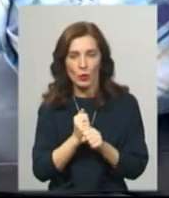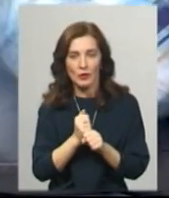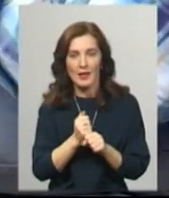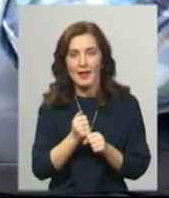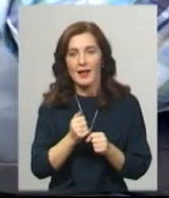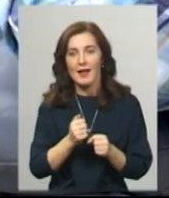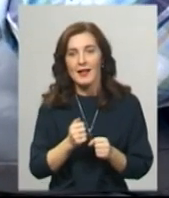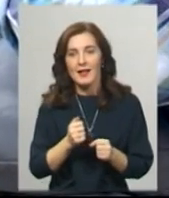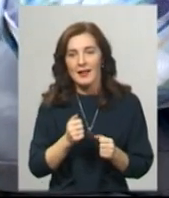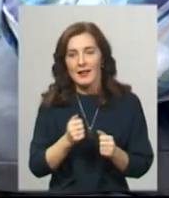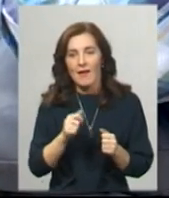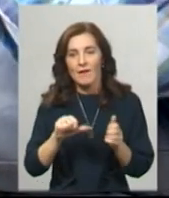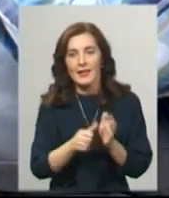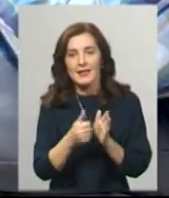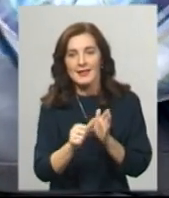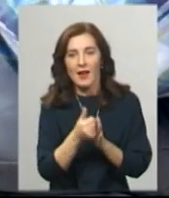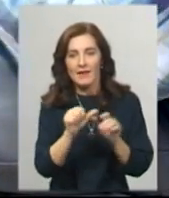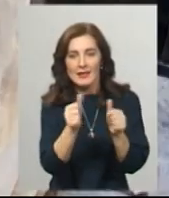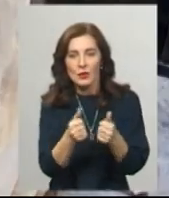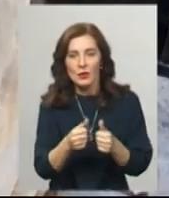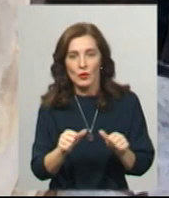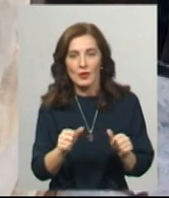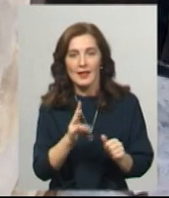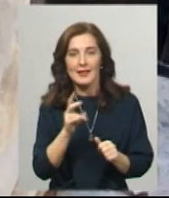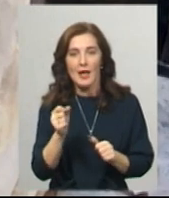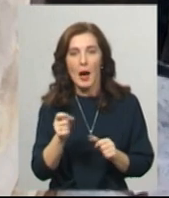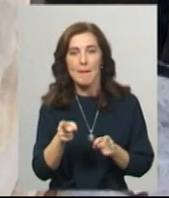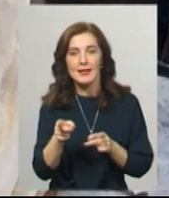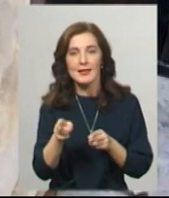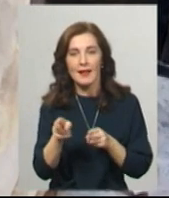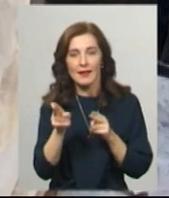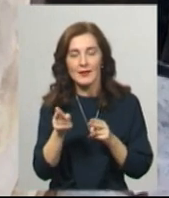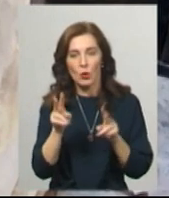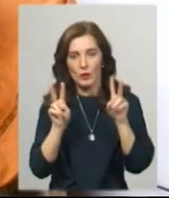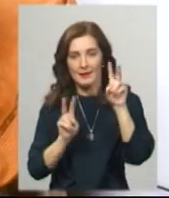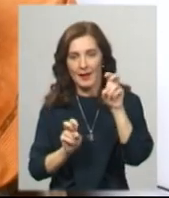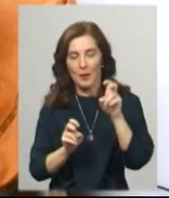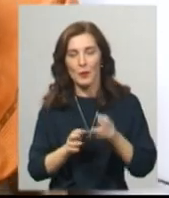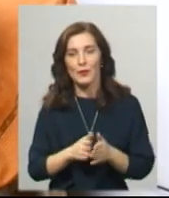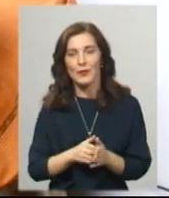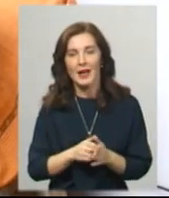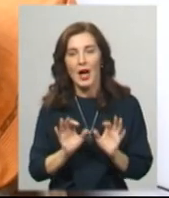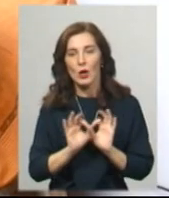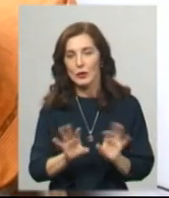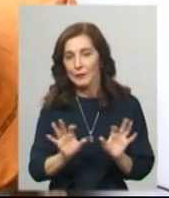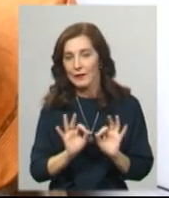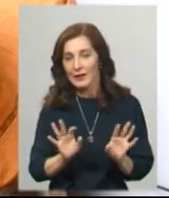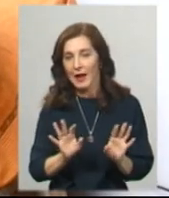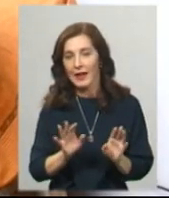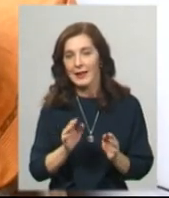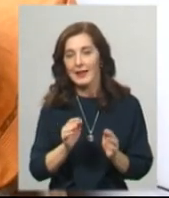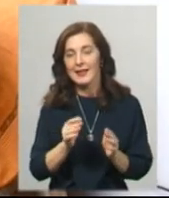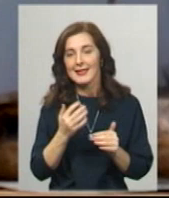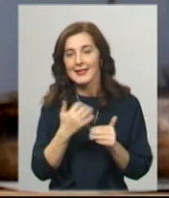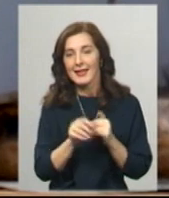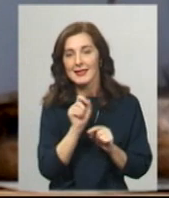практику скульптор вирізав статуетки на святкові та мисливські теми. Ось із цього шматка деревини має вийти вепр. Різьбяр розповідає, поміж замовленнями для